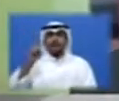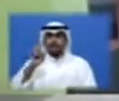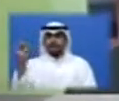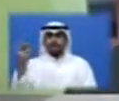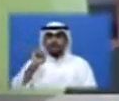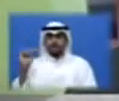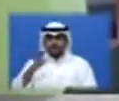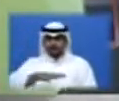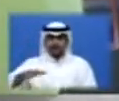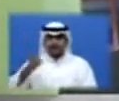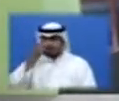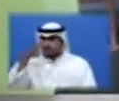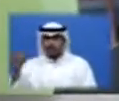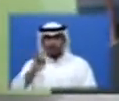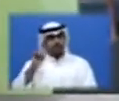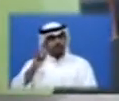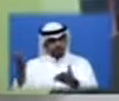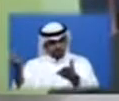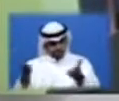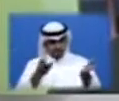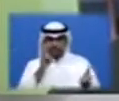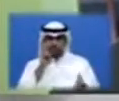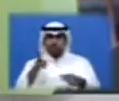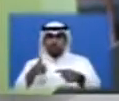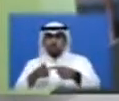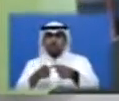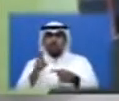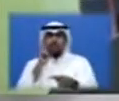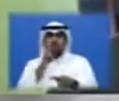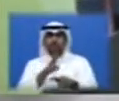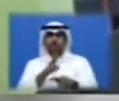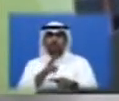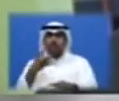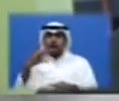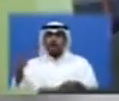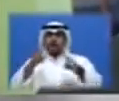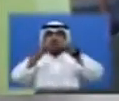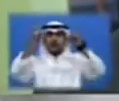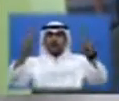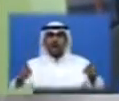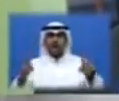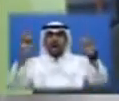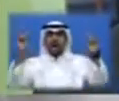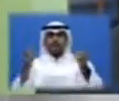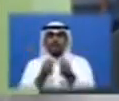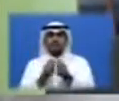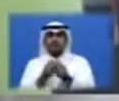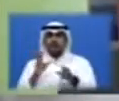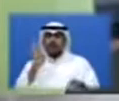محببه على نفوس الاطفال والطلبه. هذا المعرض المكون من 40 جهاز تفاعلي